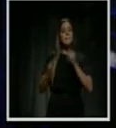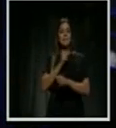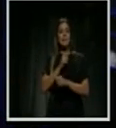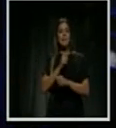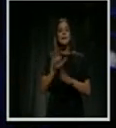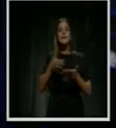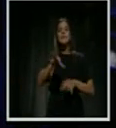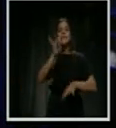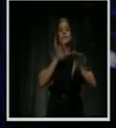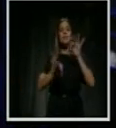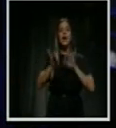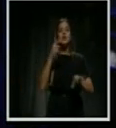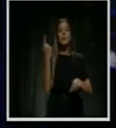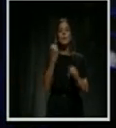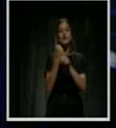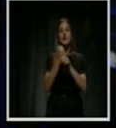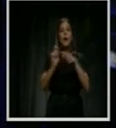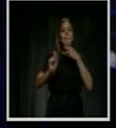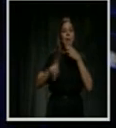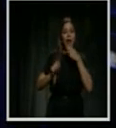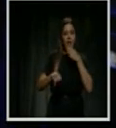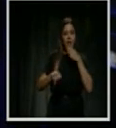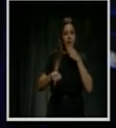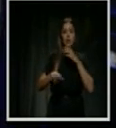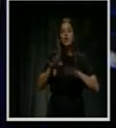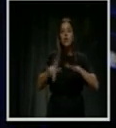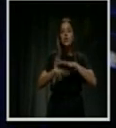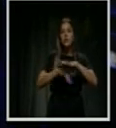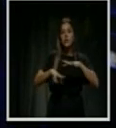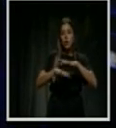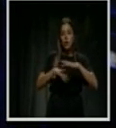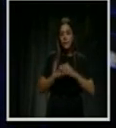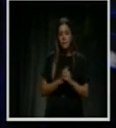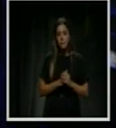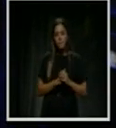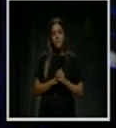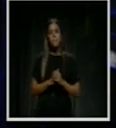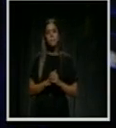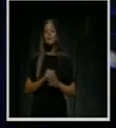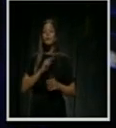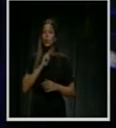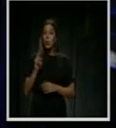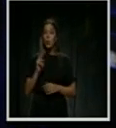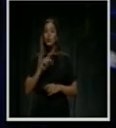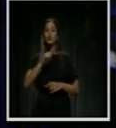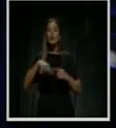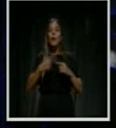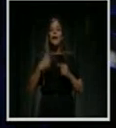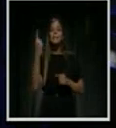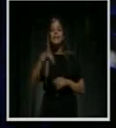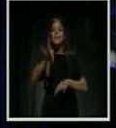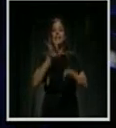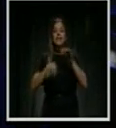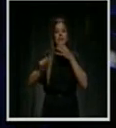bdilt il-mod kif jinħatru l-imħalfin fejn l-eżekuttiv jiġifieri l-gvern telaq għal kollox minn idejh is-seta' fil-ħatra tal-ġudikatura. Bdilna l-mod